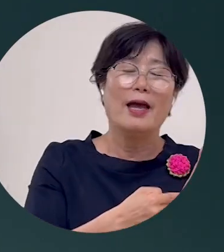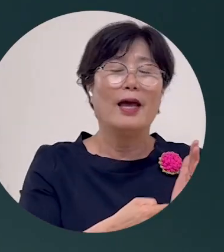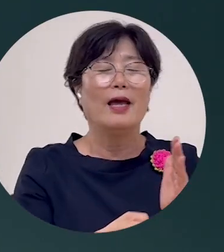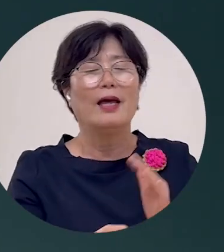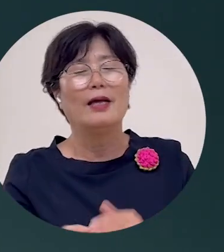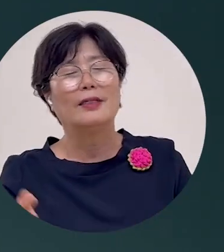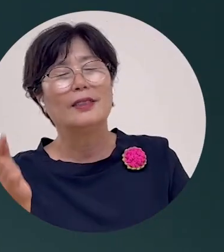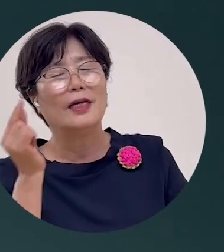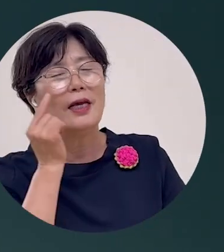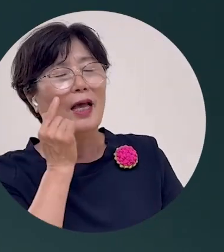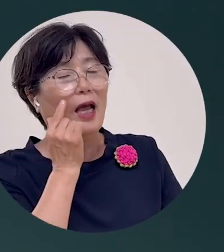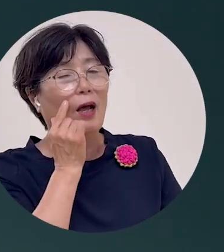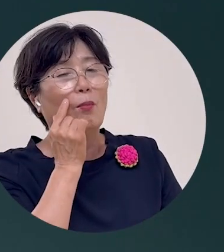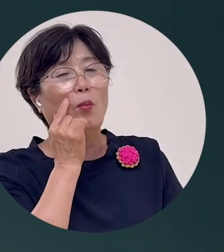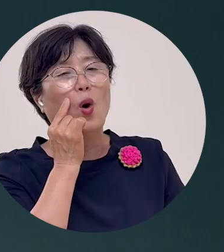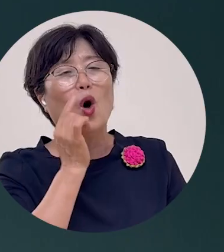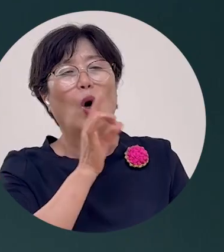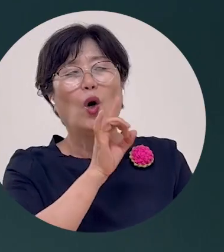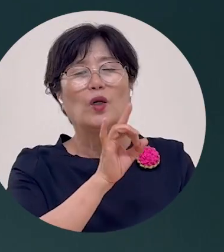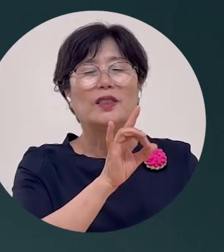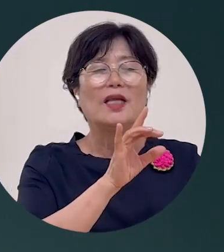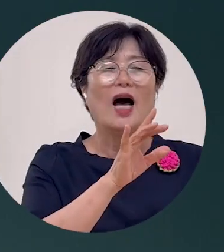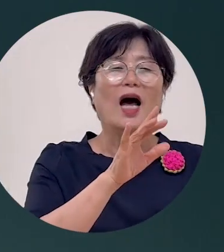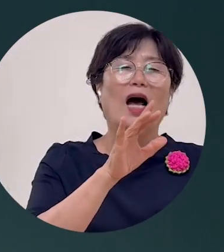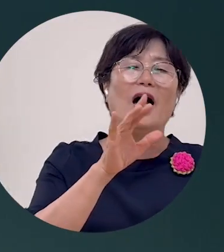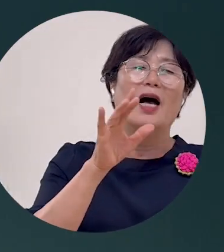너를 해치